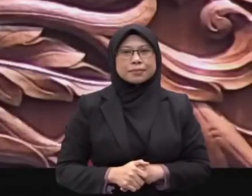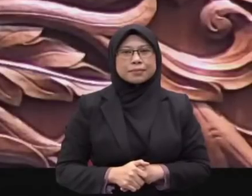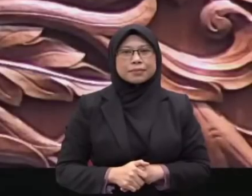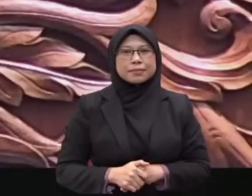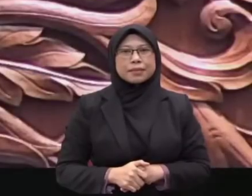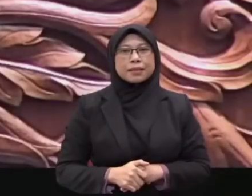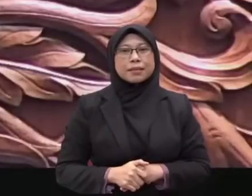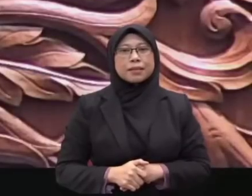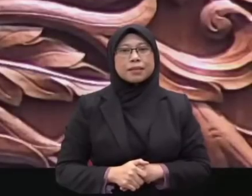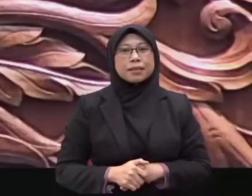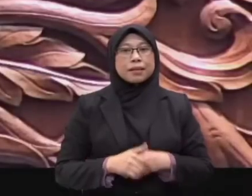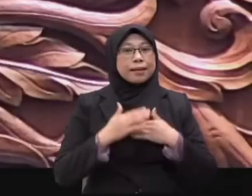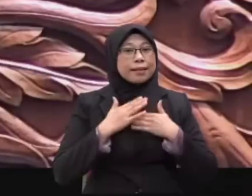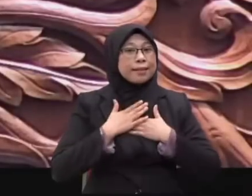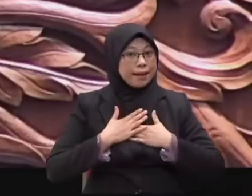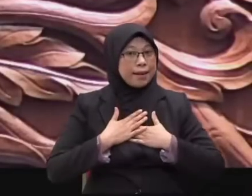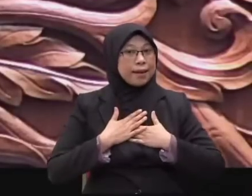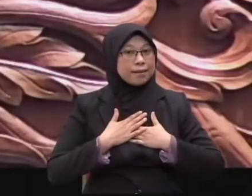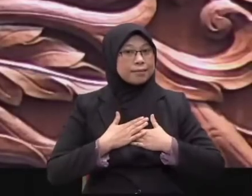Tenang dulu, tenang.